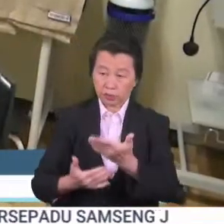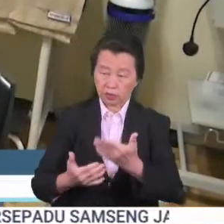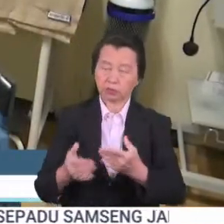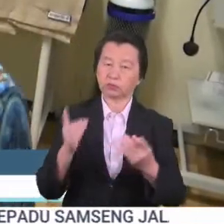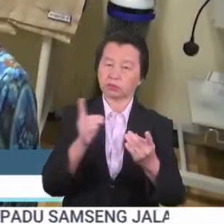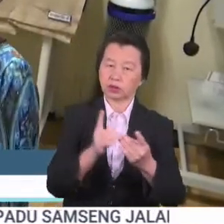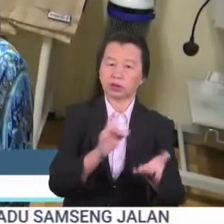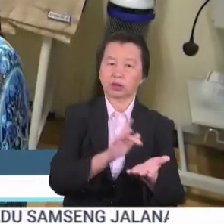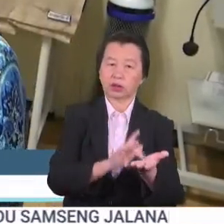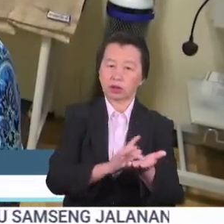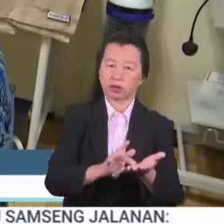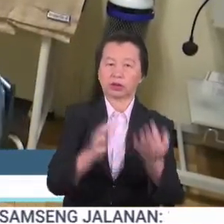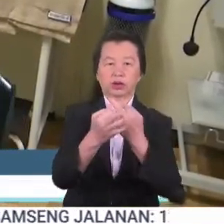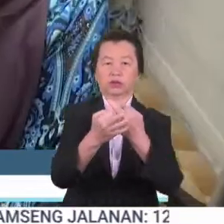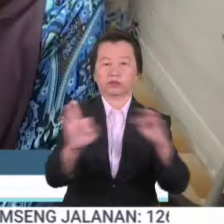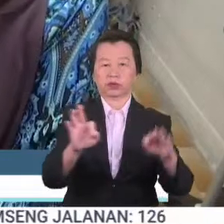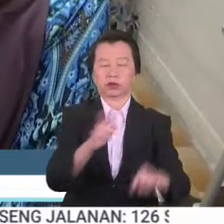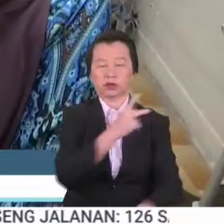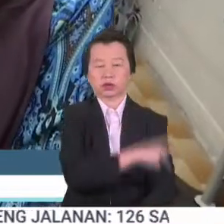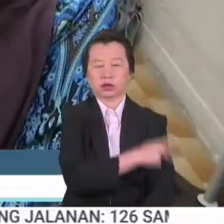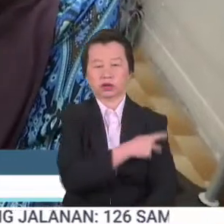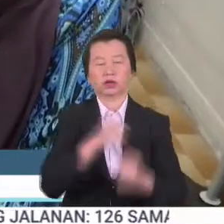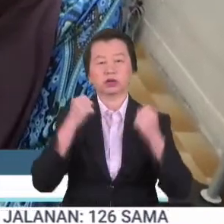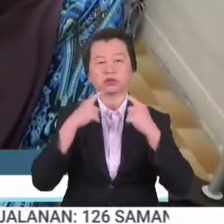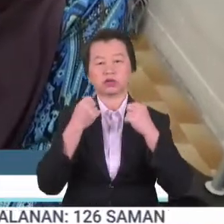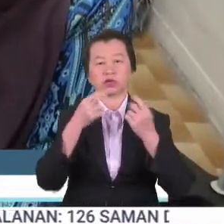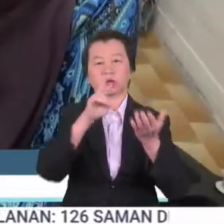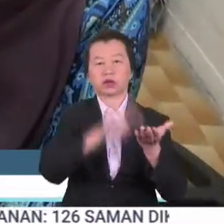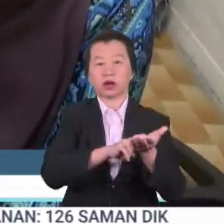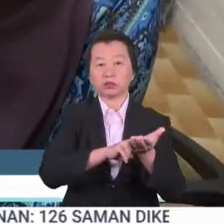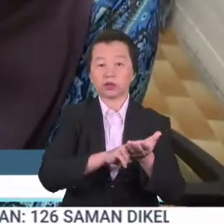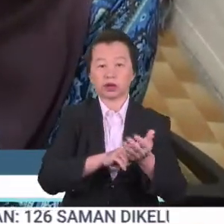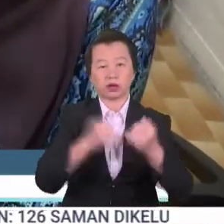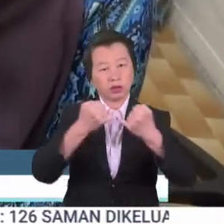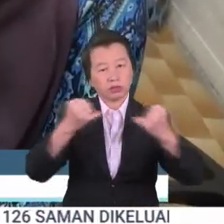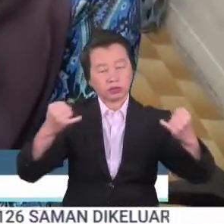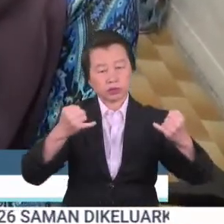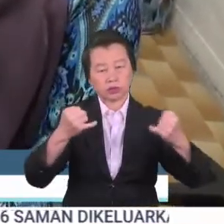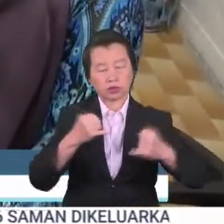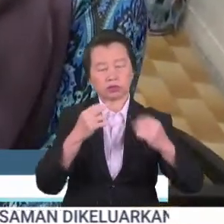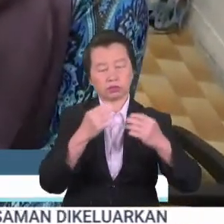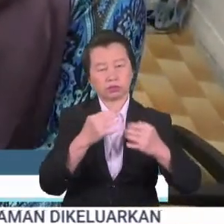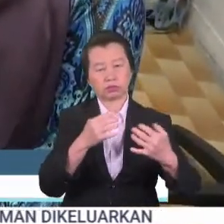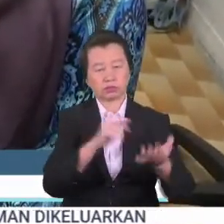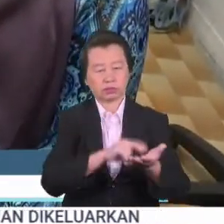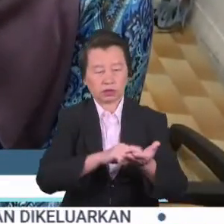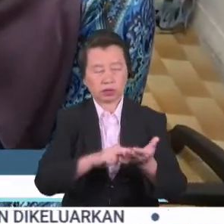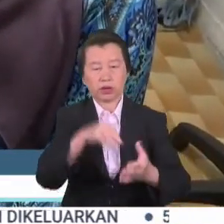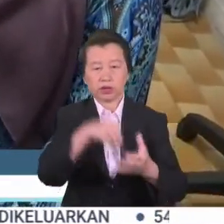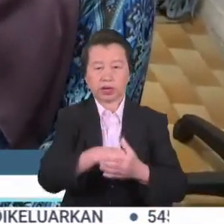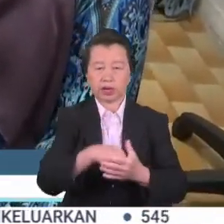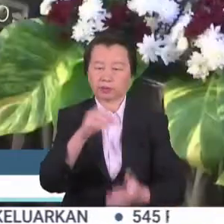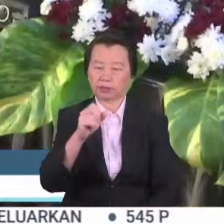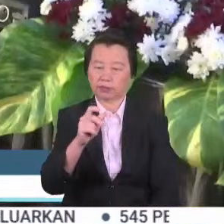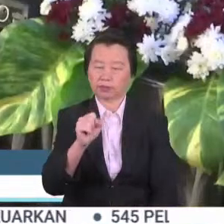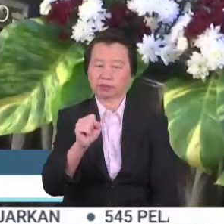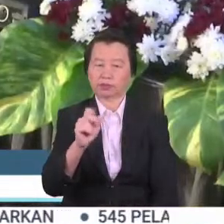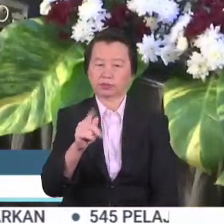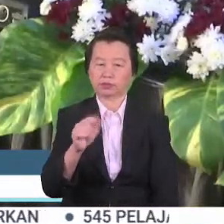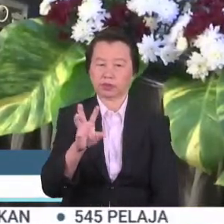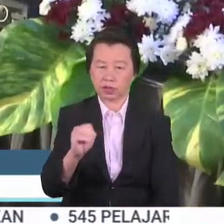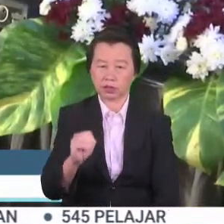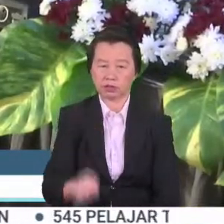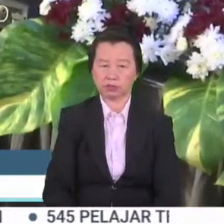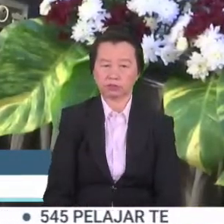rawatan secara percuma di klinik swasta berdaftar bagi jenis rawatan yang terangkub dalam skim tersebut saya